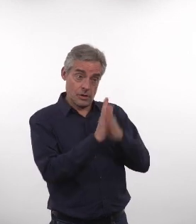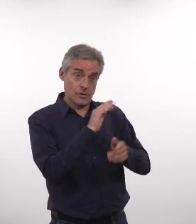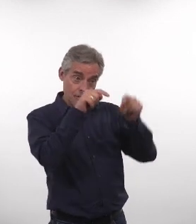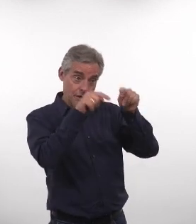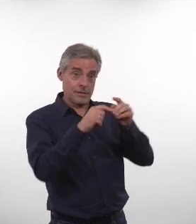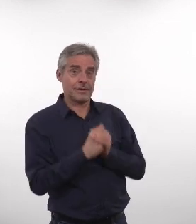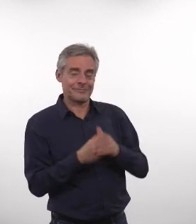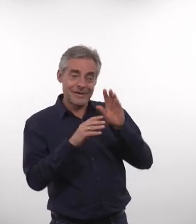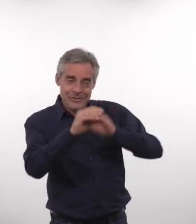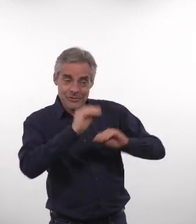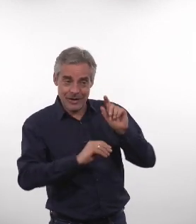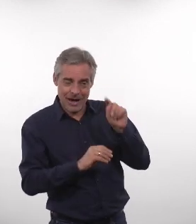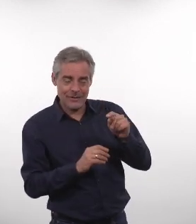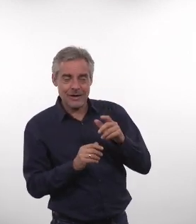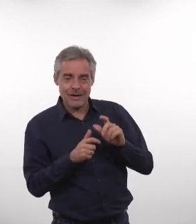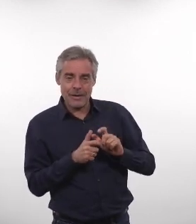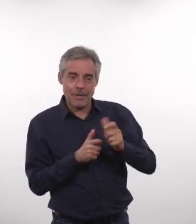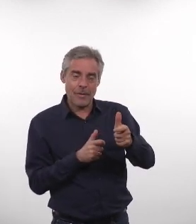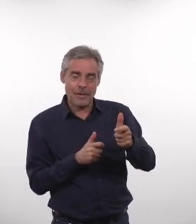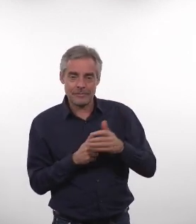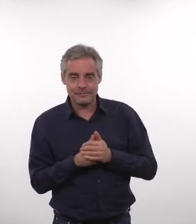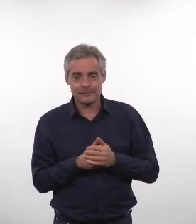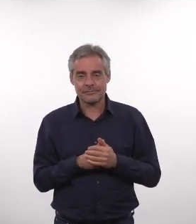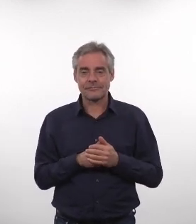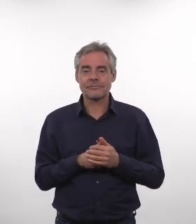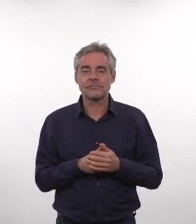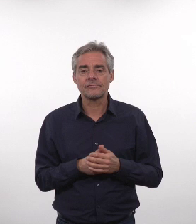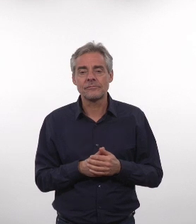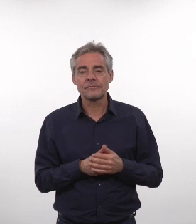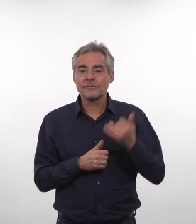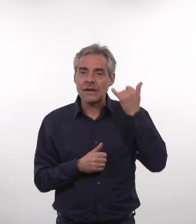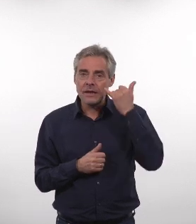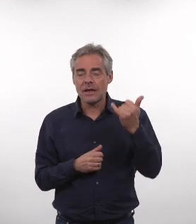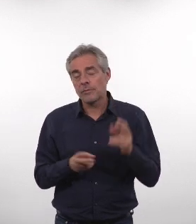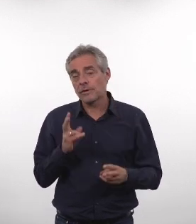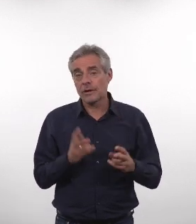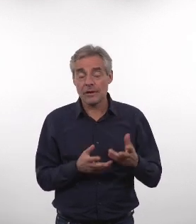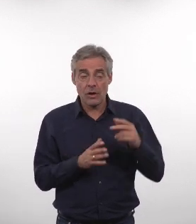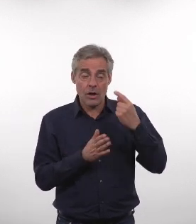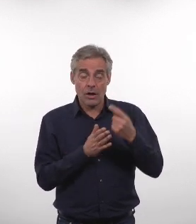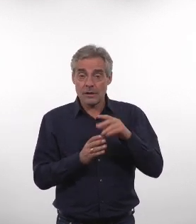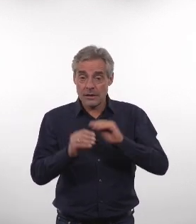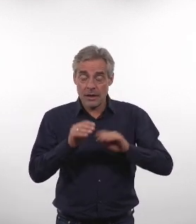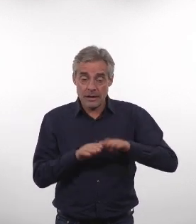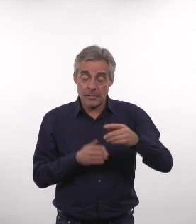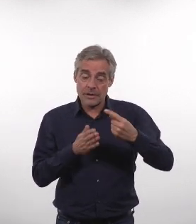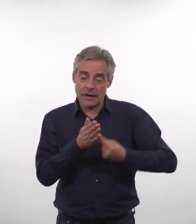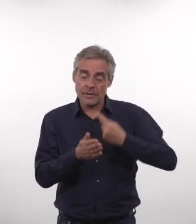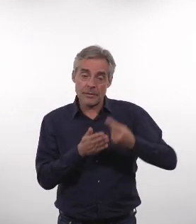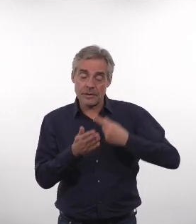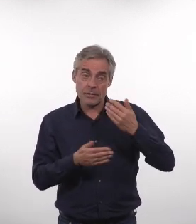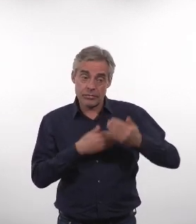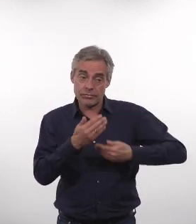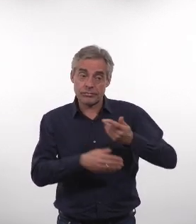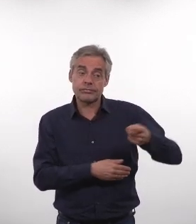de lui montrer les différentes étapes sur elle. Et l'idée, ça va être en fait de répéter ces étapes jusqu'à